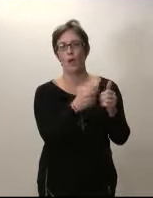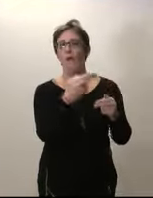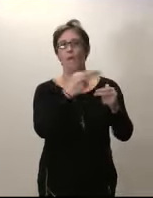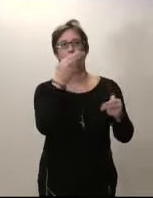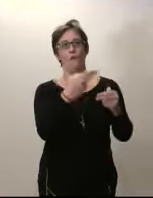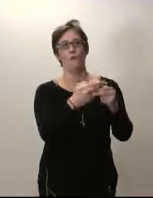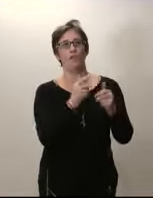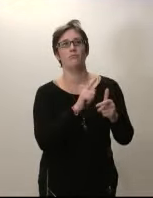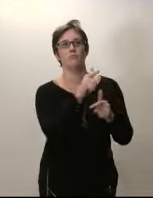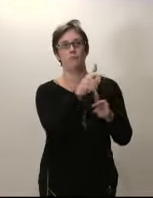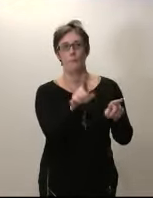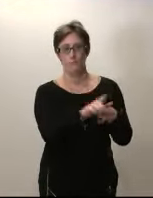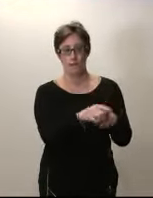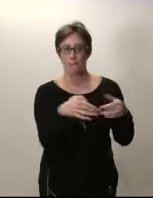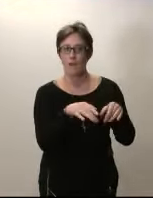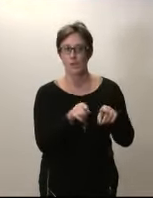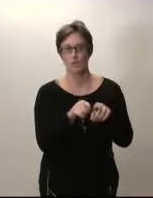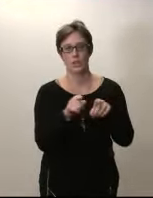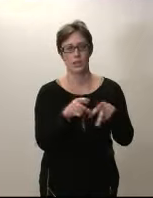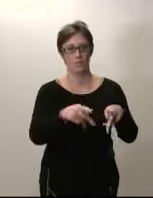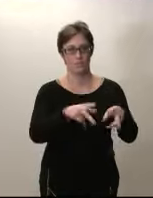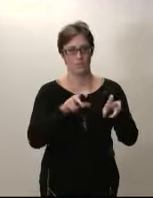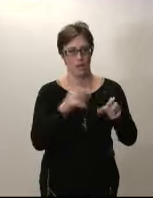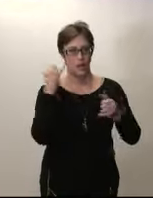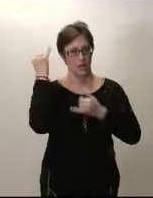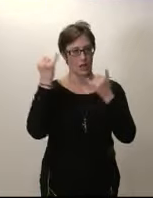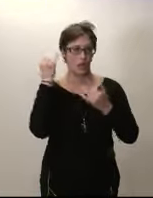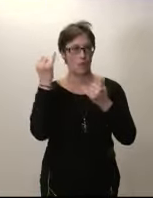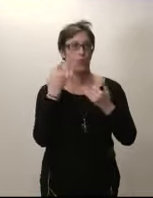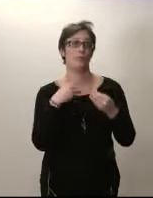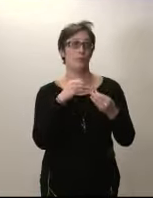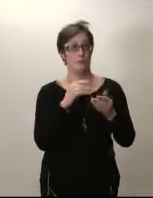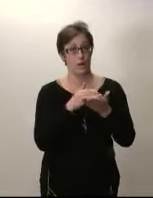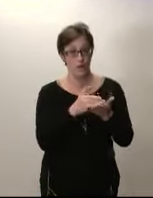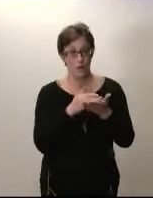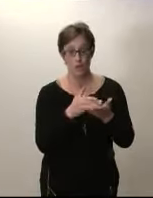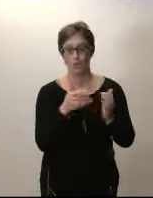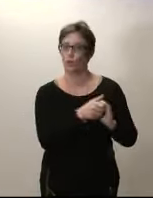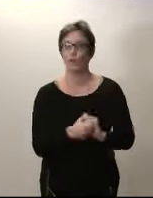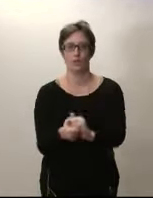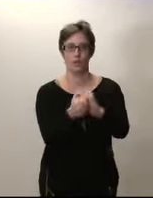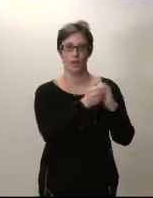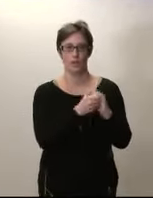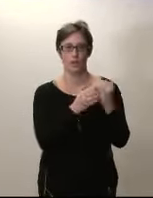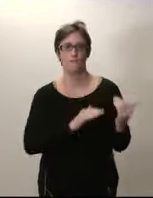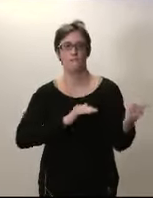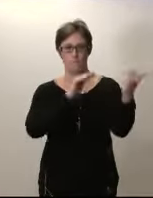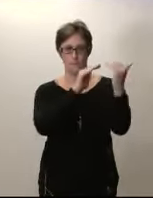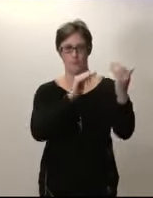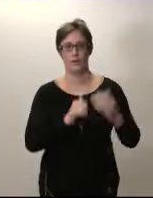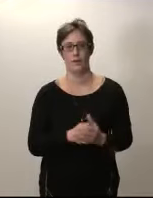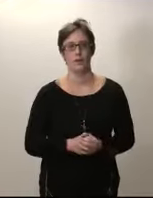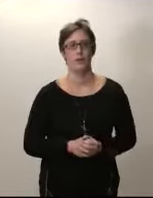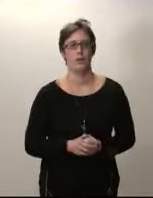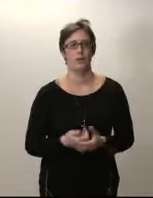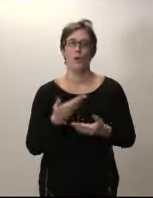partageons les mêmes idéaux de paix, de partage et de solidarité. Dans d'autres domaines, notre